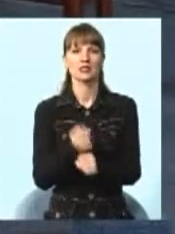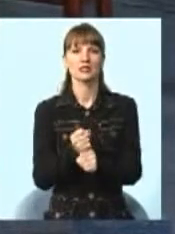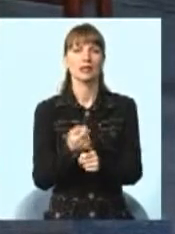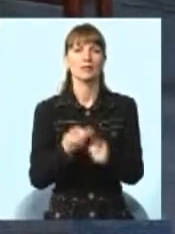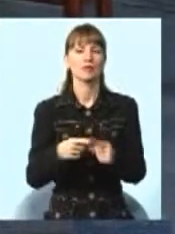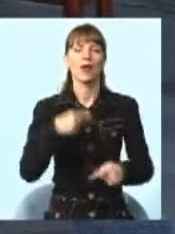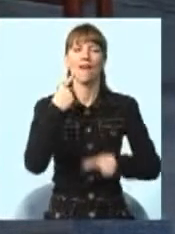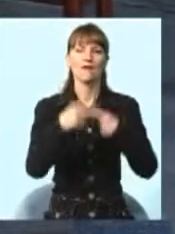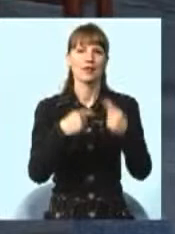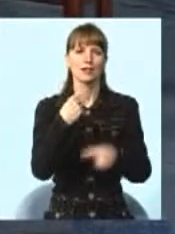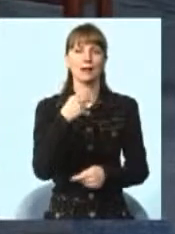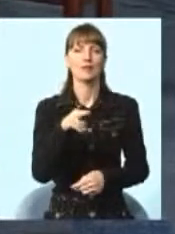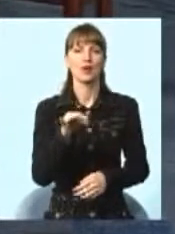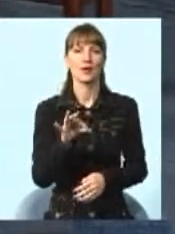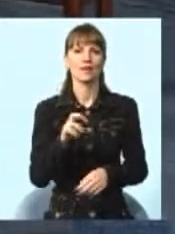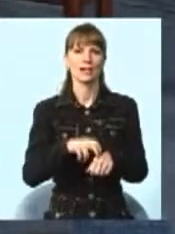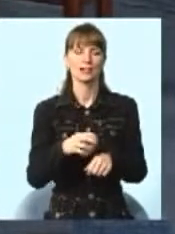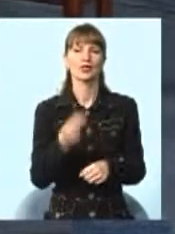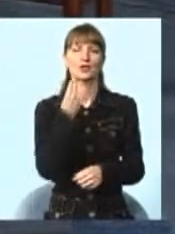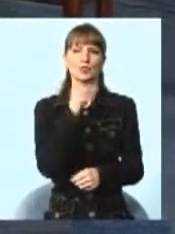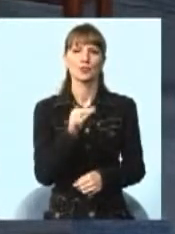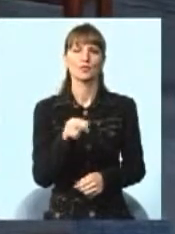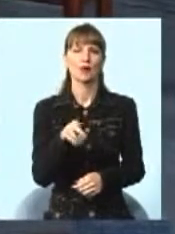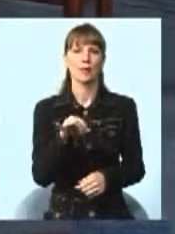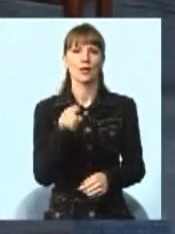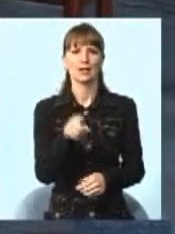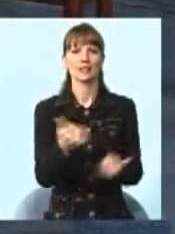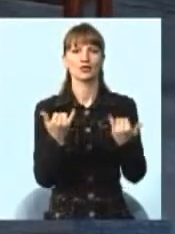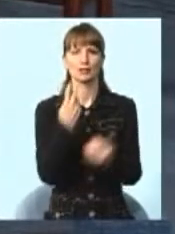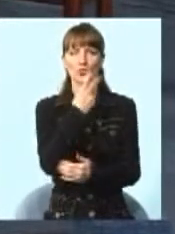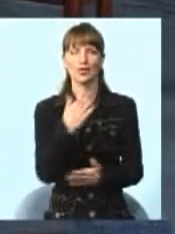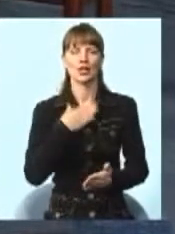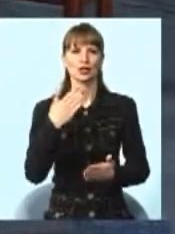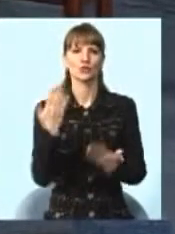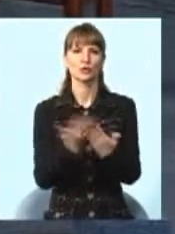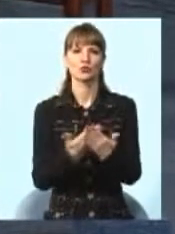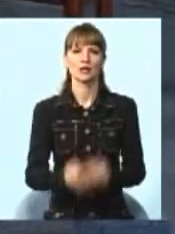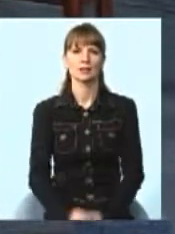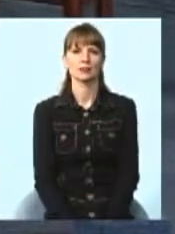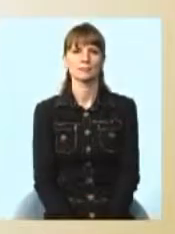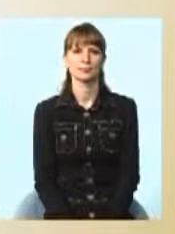ми все говоримо та говоримо про ветеринарів, краще давайте про них зараз і подивимось наш сюжет.